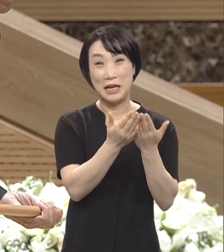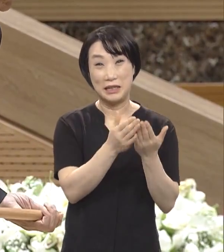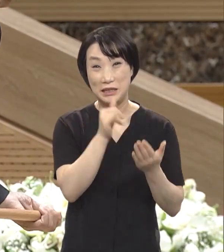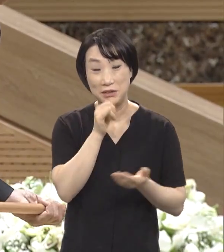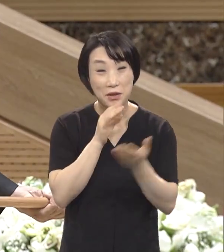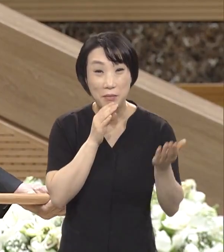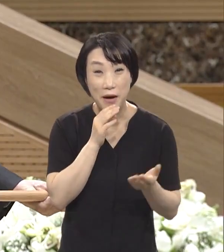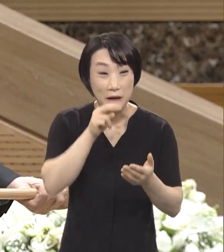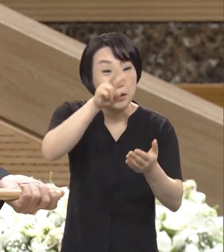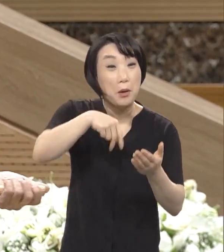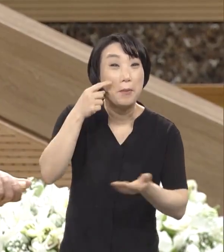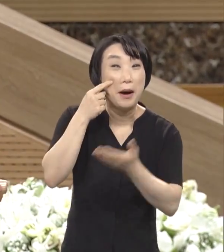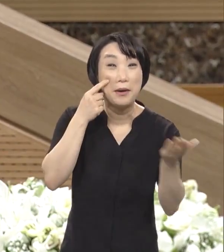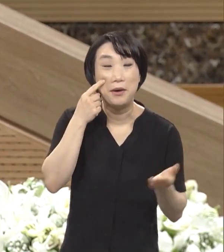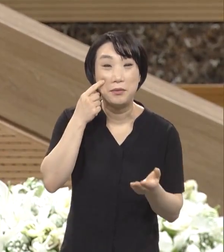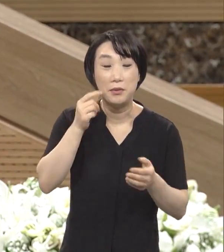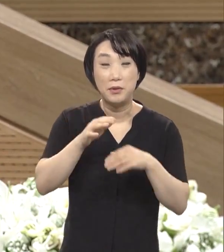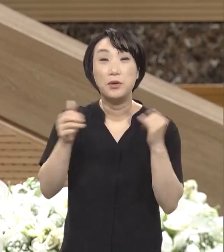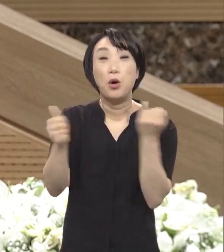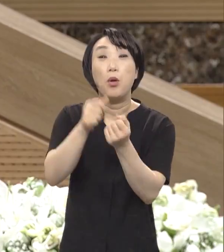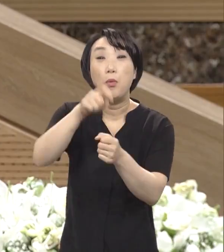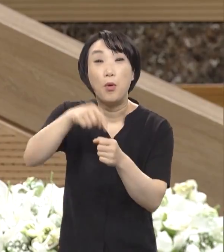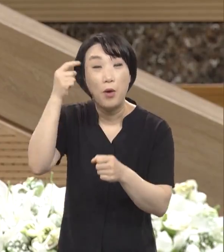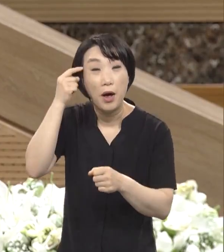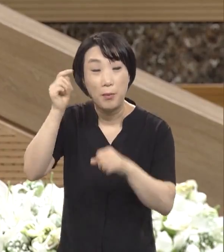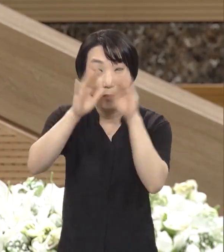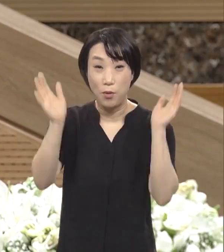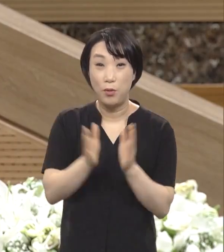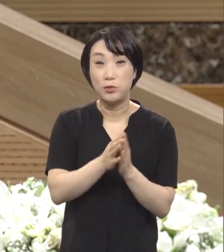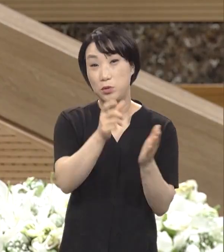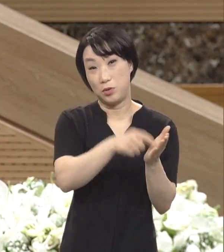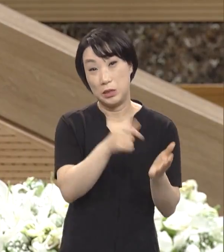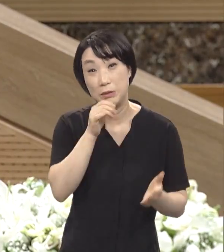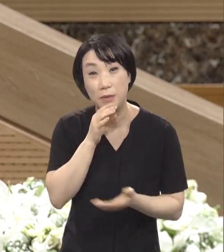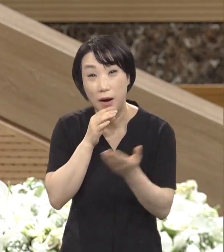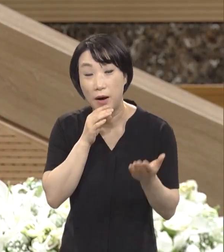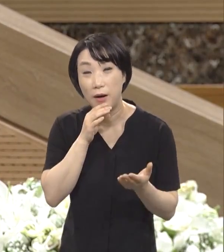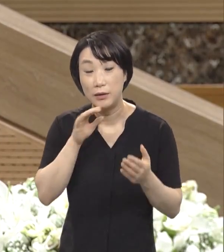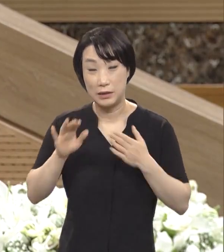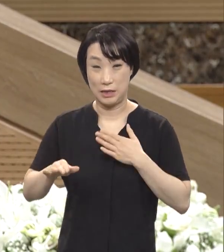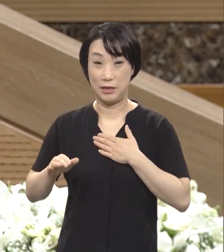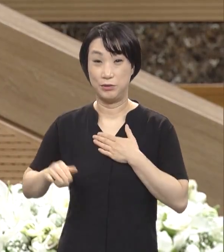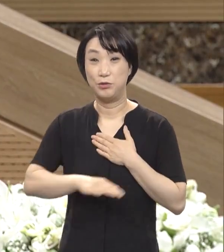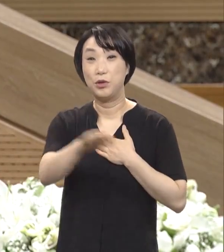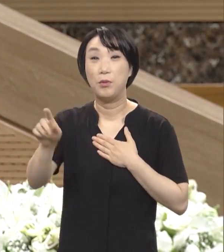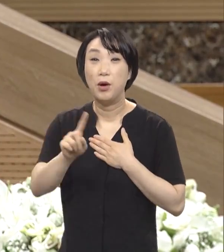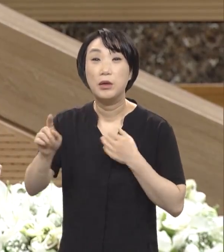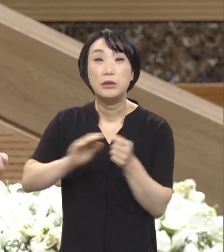거기 우리는 진짜 사랑하려고 해야 되고